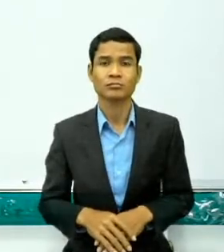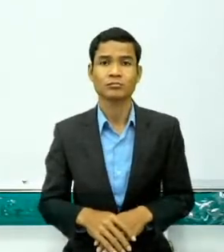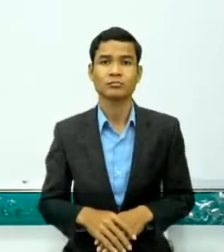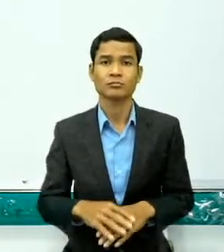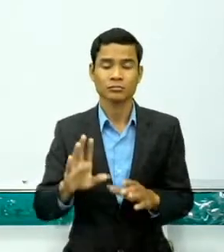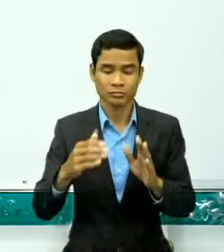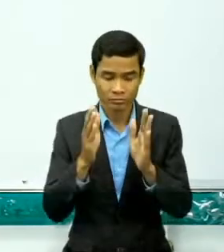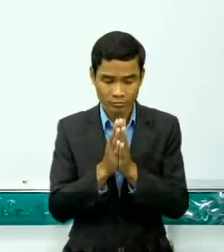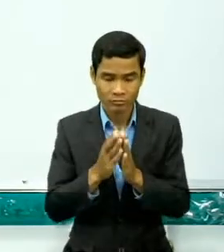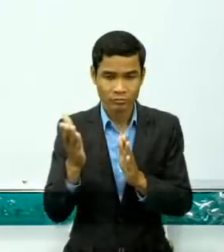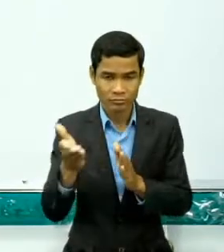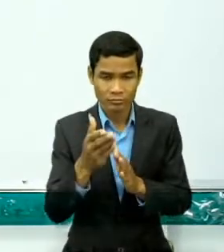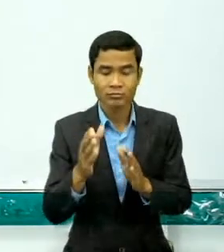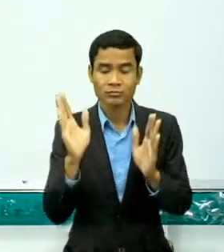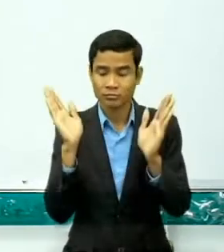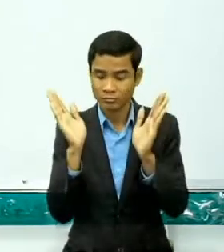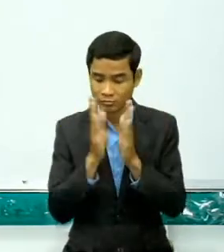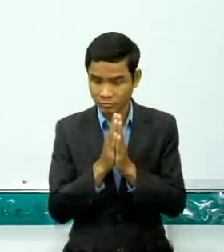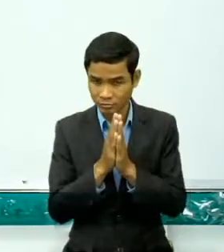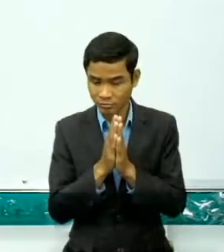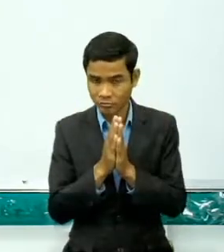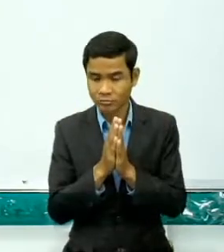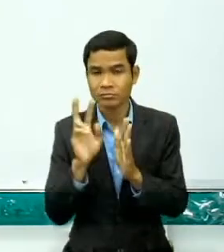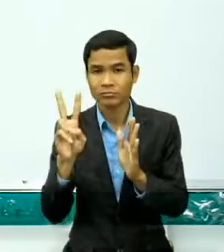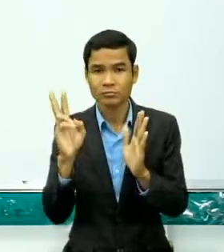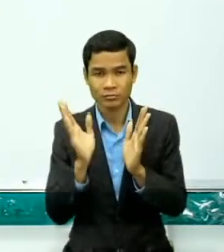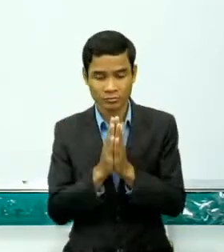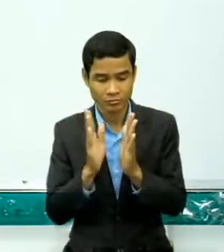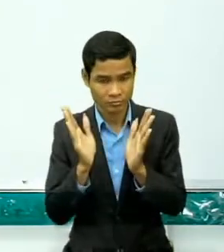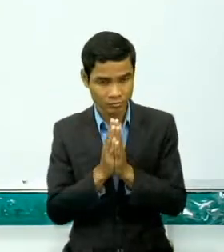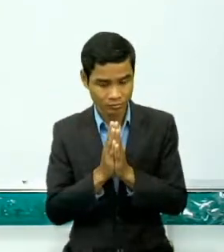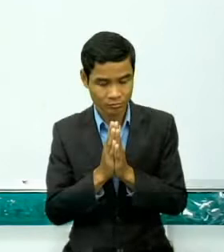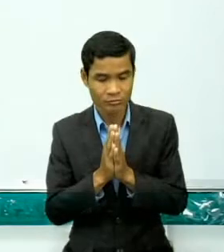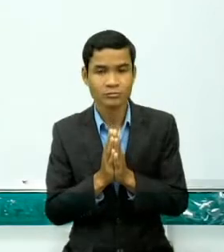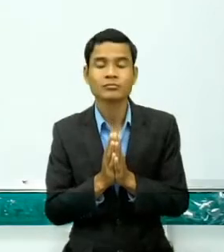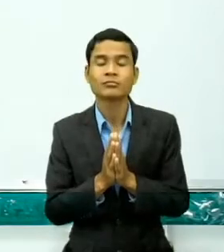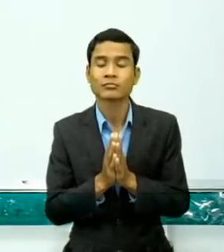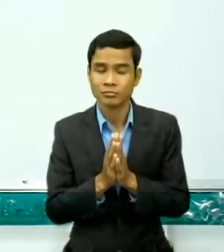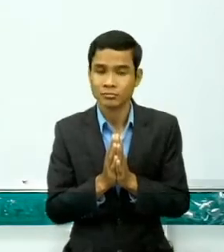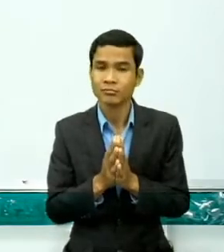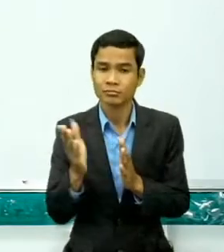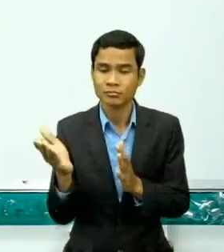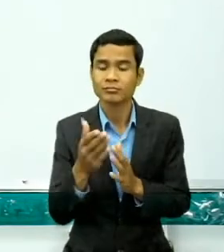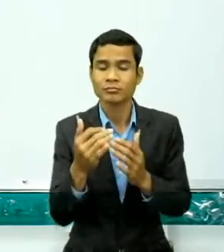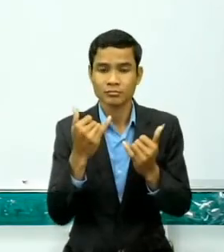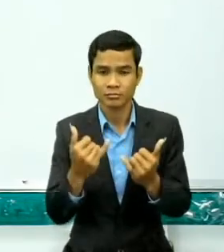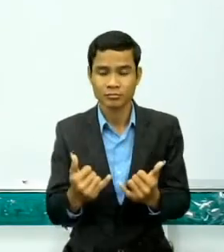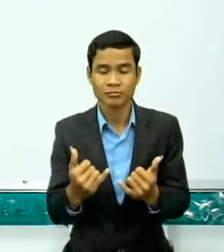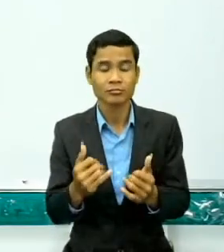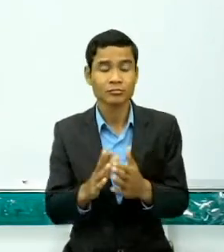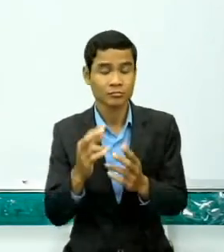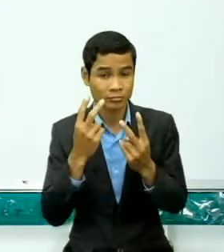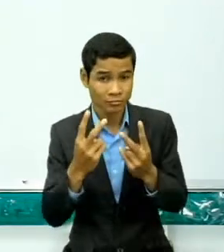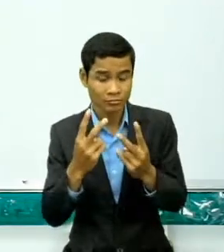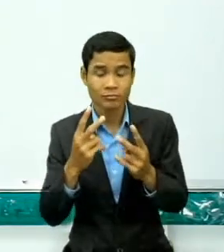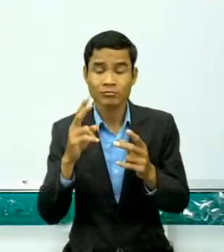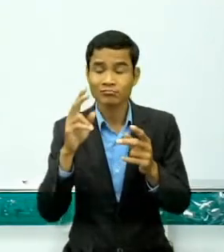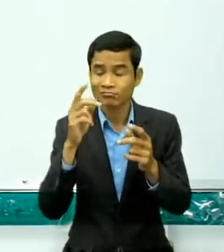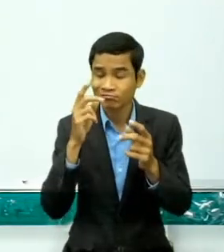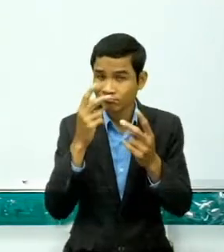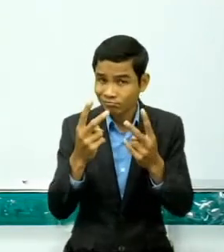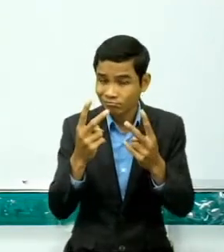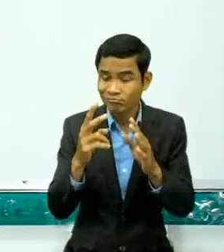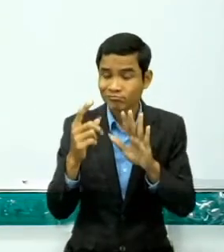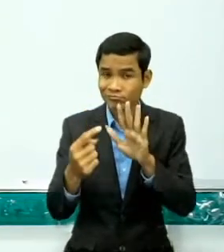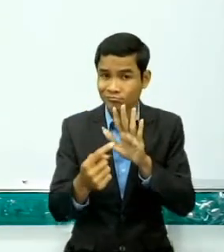ចាអរគុណកូនកូនកូនតែដៃម្ដង2ដងចាអញ្ចឹងយើងបានឃើញរូបរាងស្រាអឺឯកូន